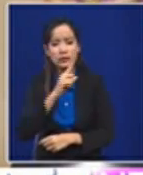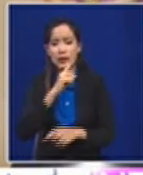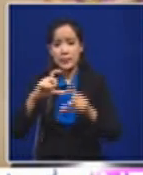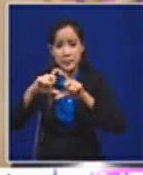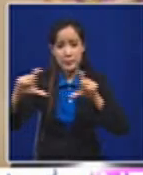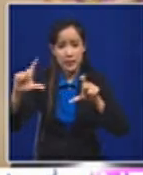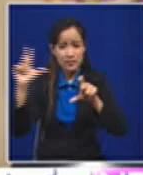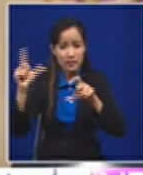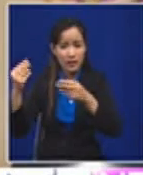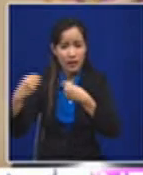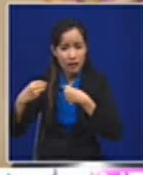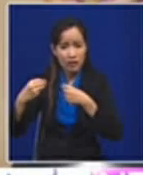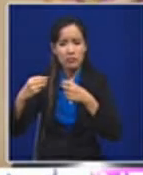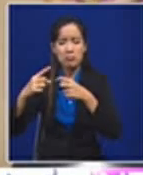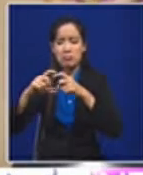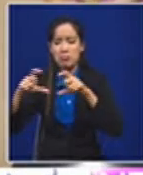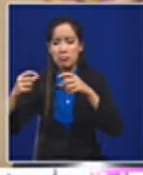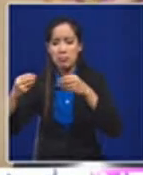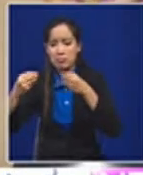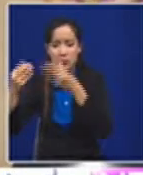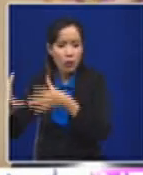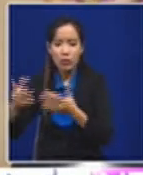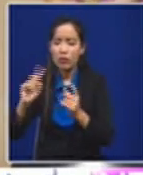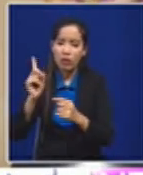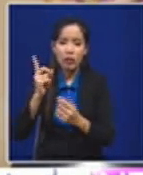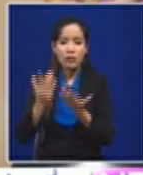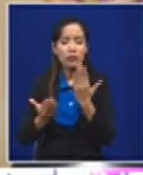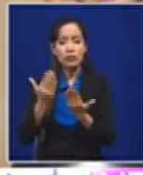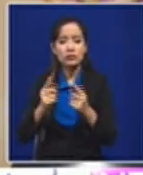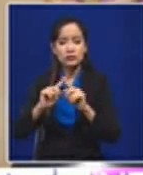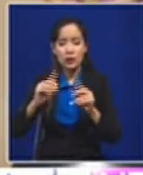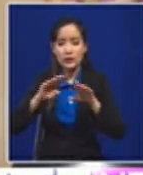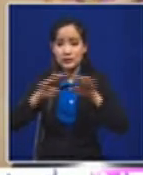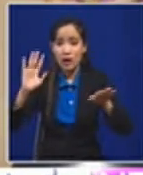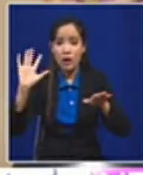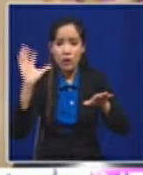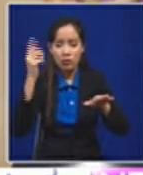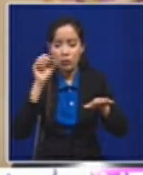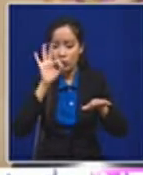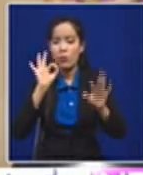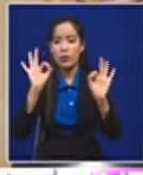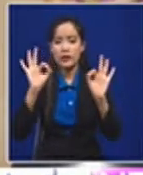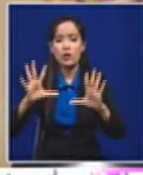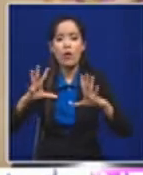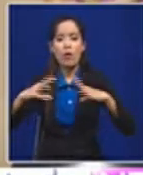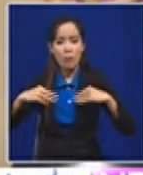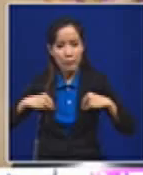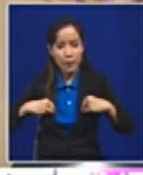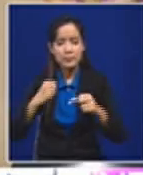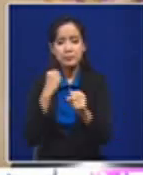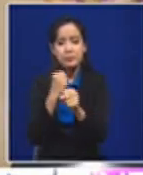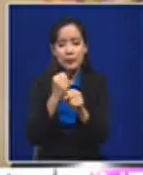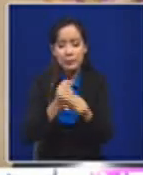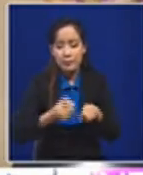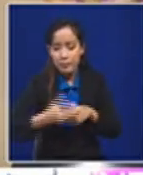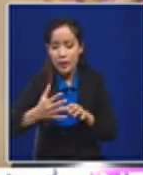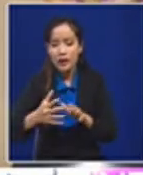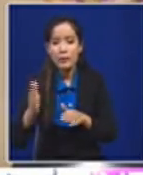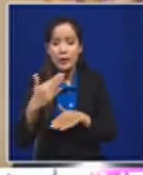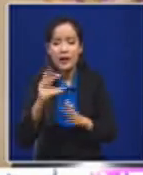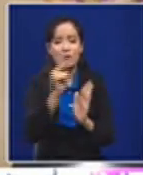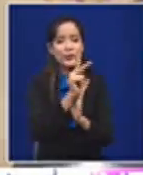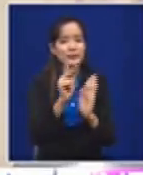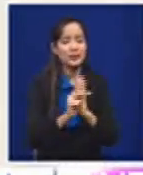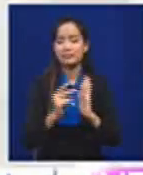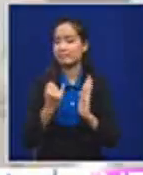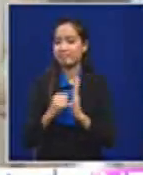องหรือใบแดงเราก็ตามเนี่ยนะครับแต่ว่ามันจะเป็นสิ่งที่สากลหรือสังคมโลกเนี่ยเขายอมรับในการทำประมงอย่างไม่ผิดกฎหมายของประเท